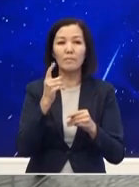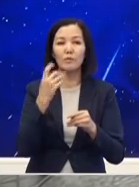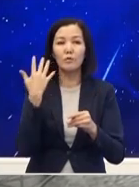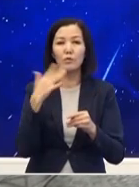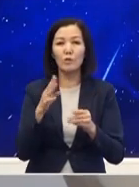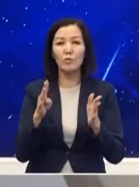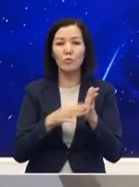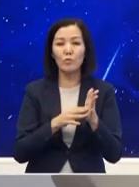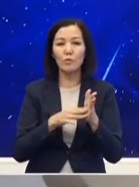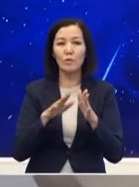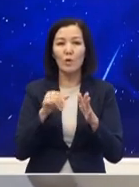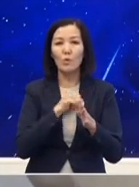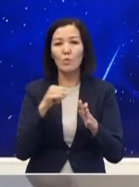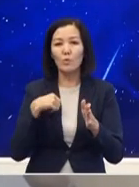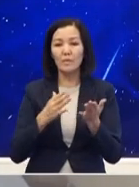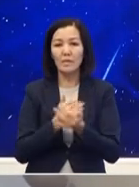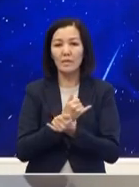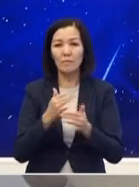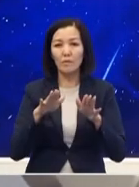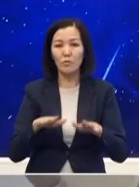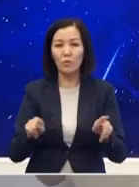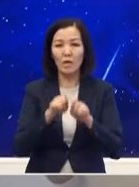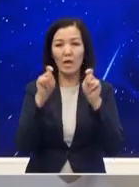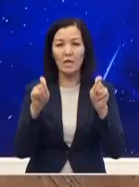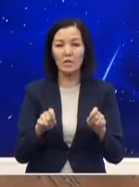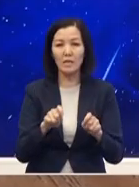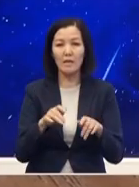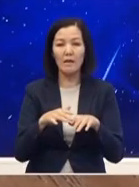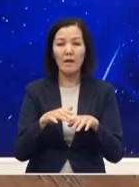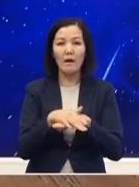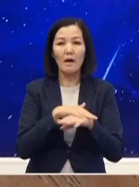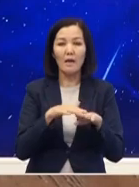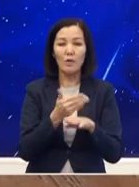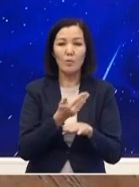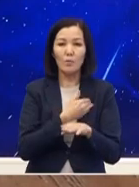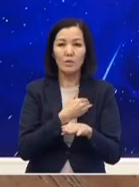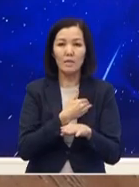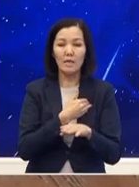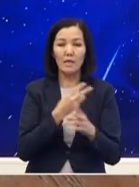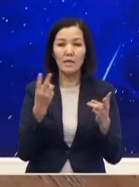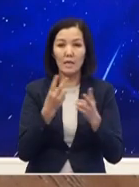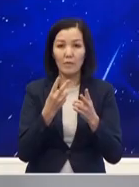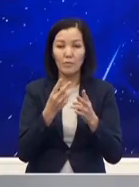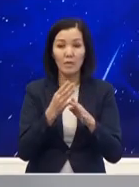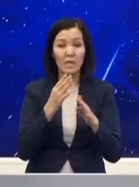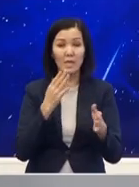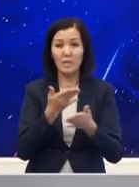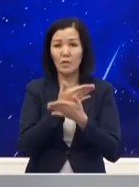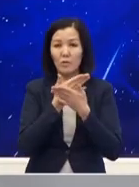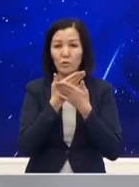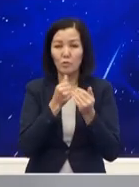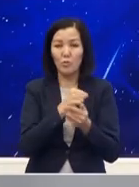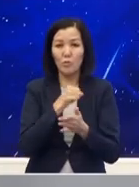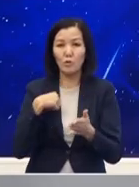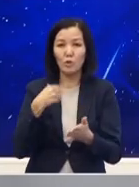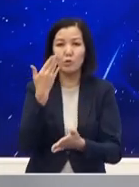159 жерден өзіне өзі қызмет көрсету бұрыштары ашылған. Тұрғындар тиімді уақытпен ұзын сонар кезексіз ашық түрде өз